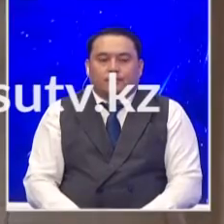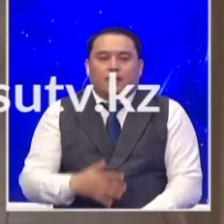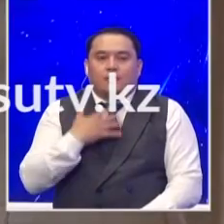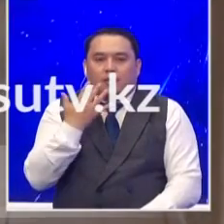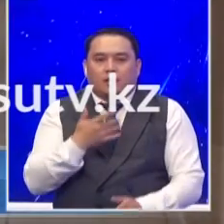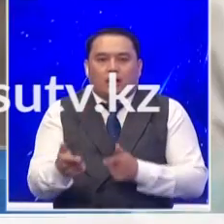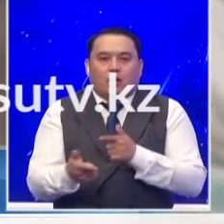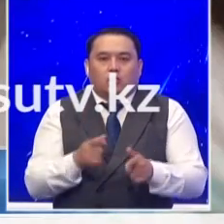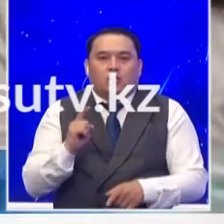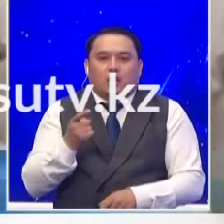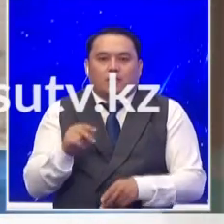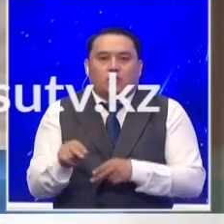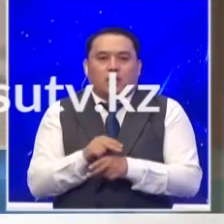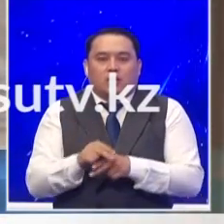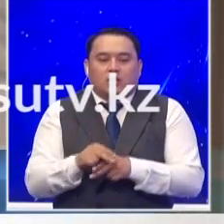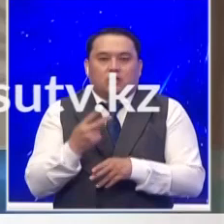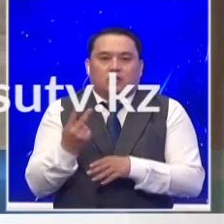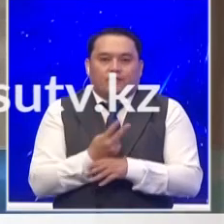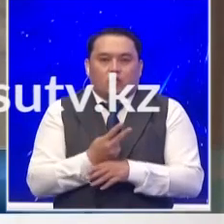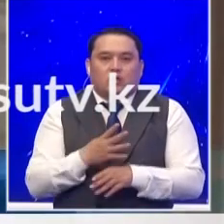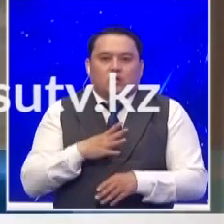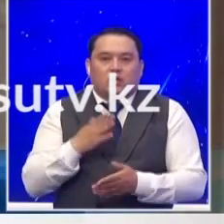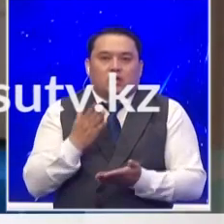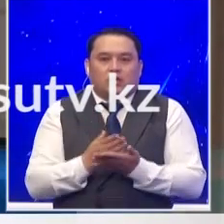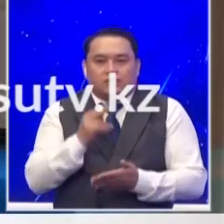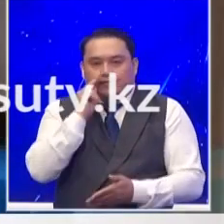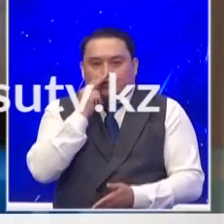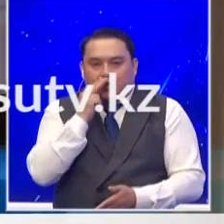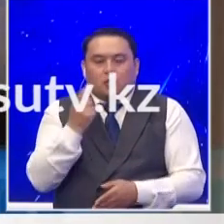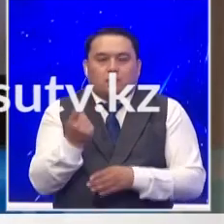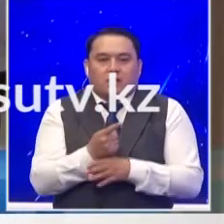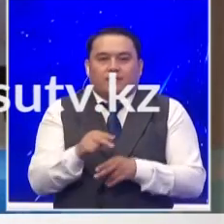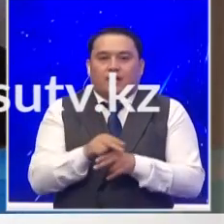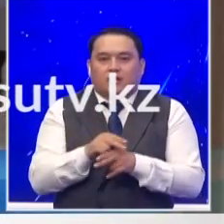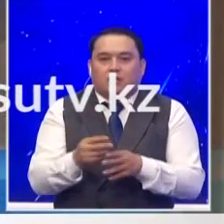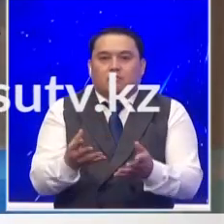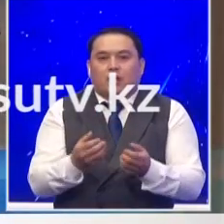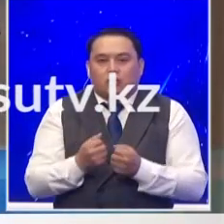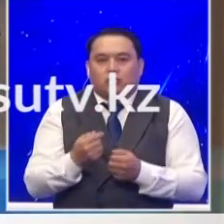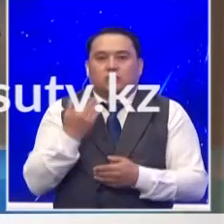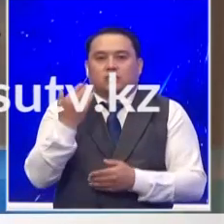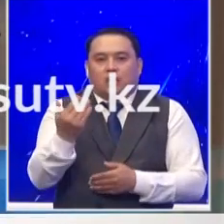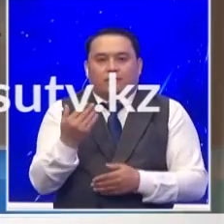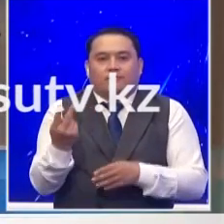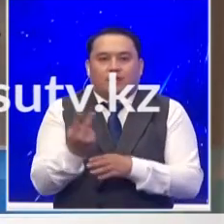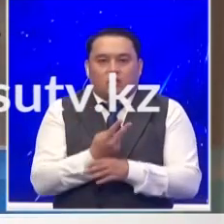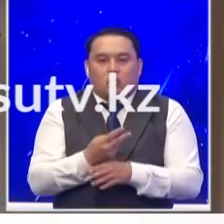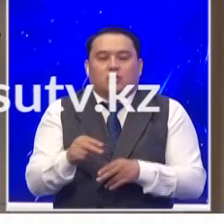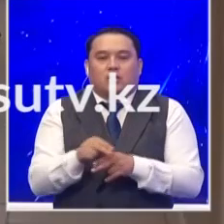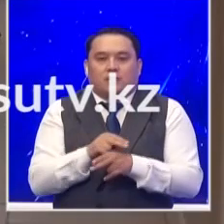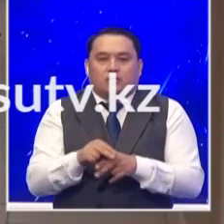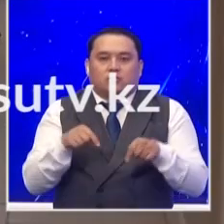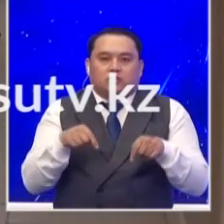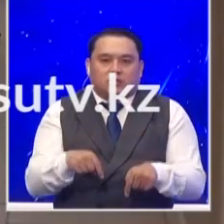5 готовим химию, эмболизации. 2 из них уже ездили в Шымкент. Первое лечение они получали там. 2-й курс химио